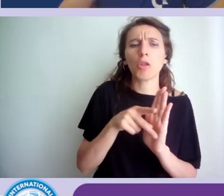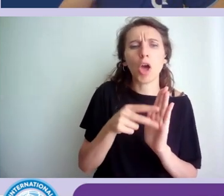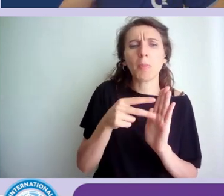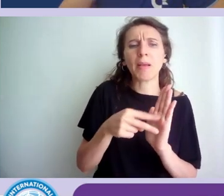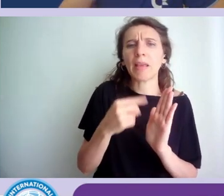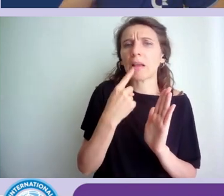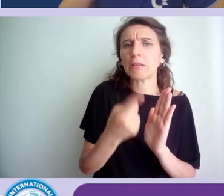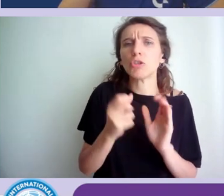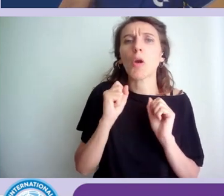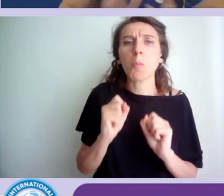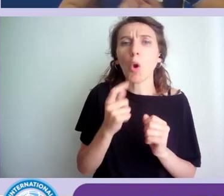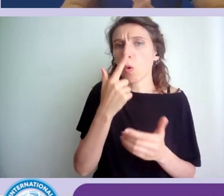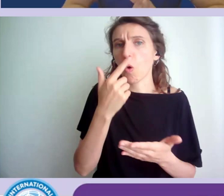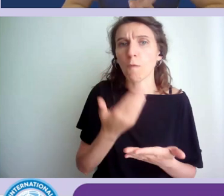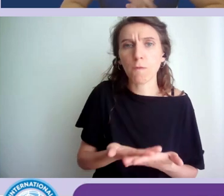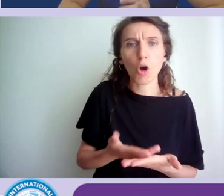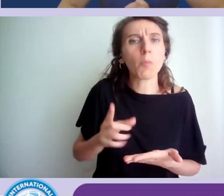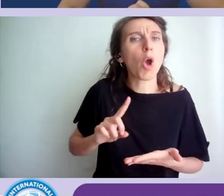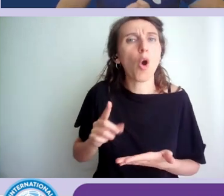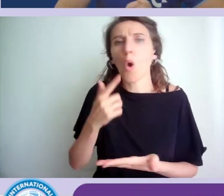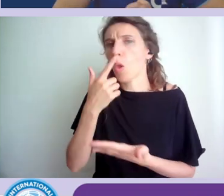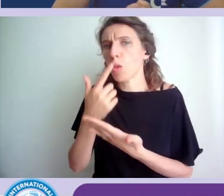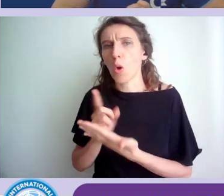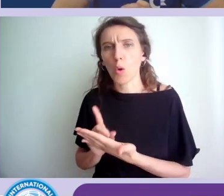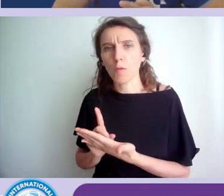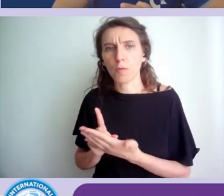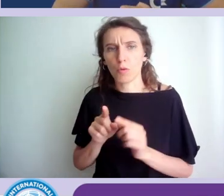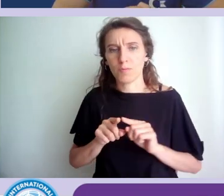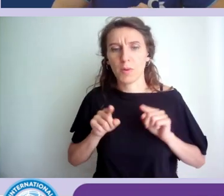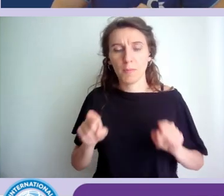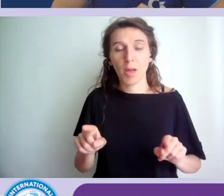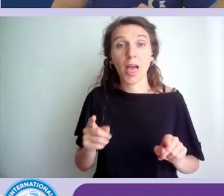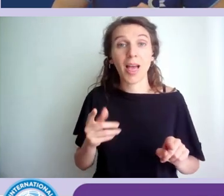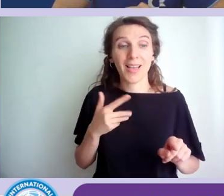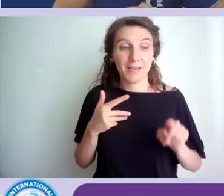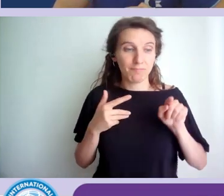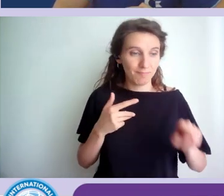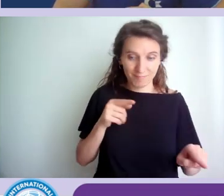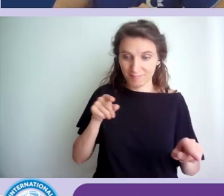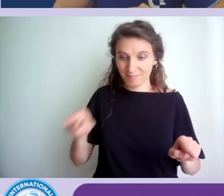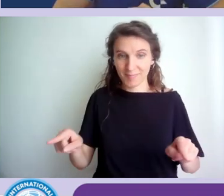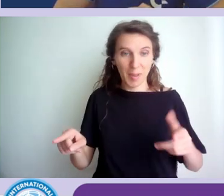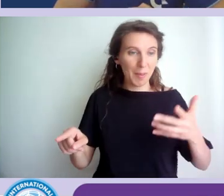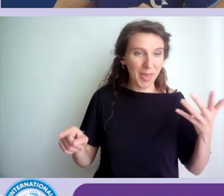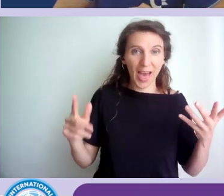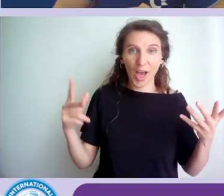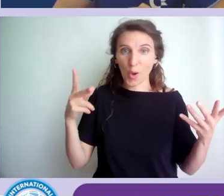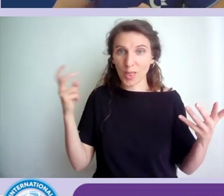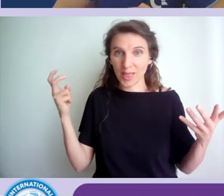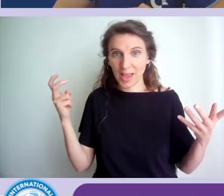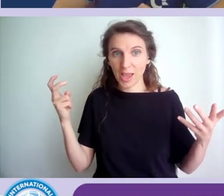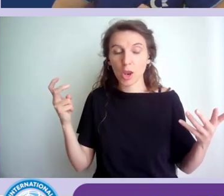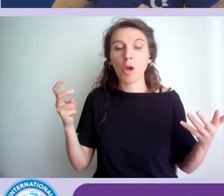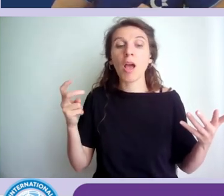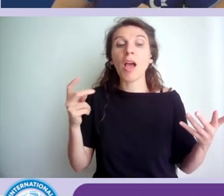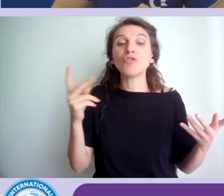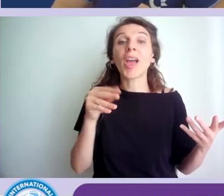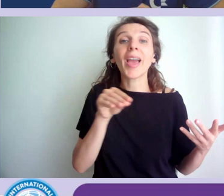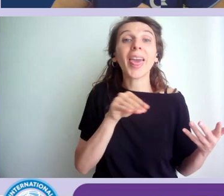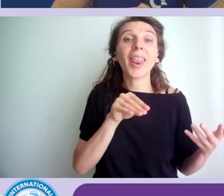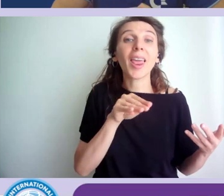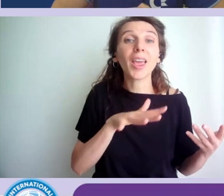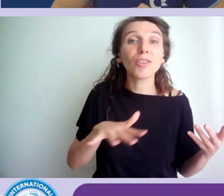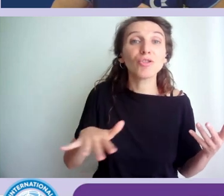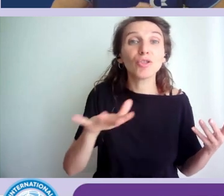non conformi poi abbiamo un bellissimo tono di grigio che va dal grigio scuro a quasi bianco